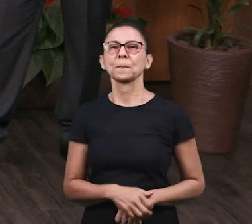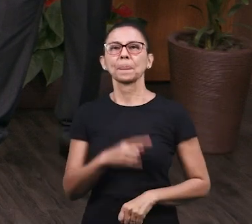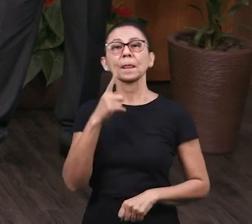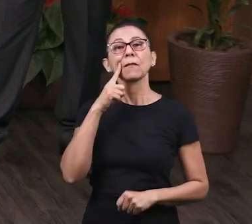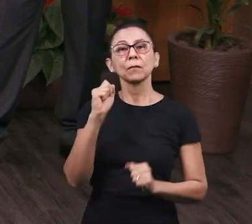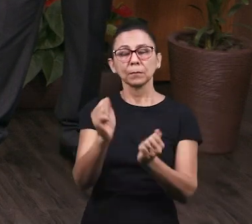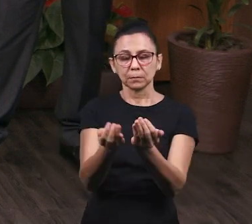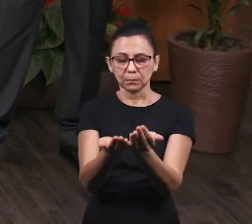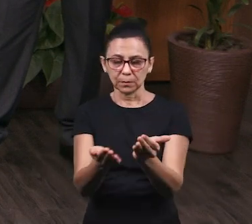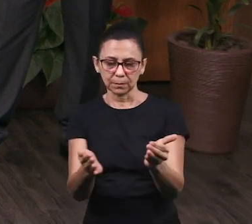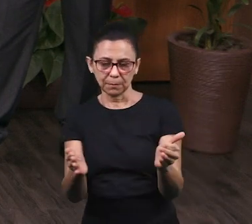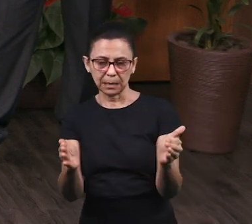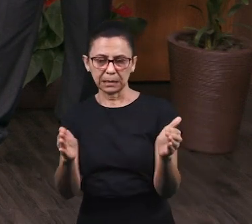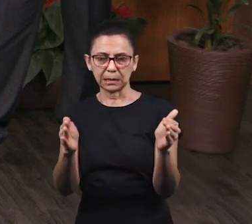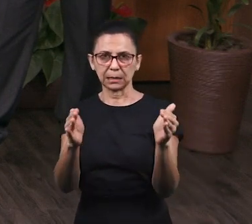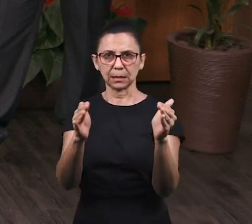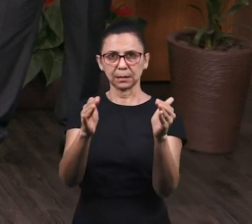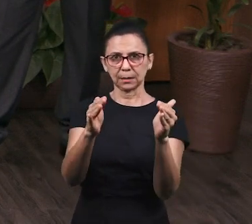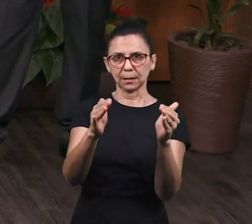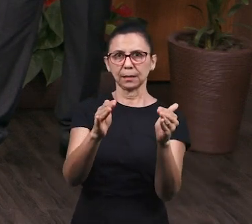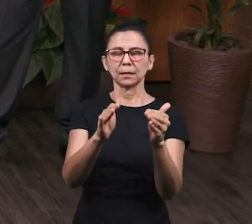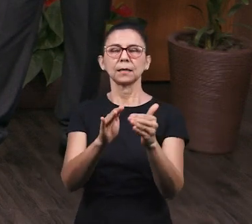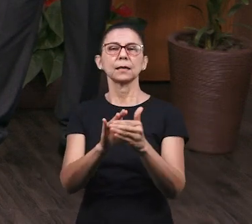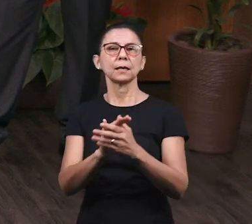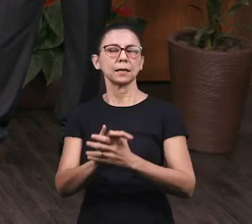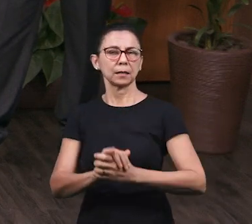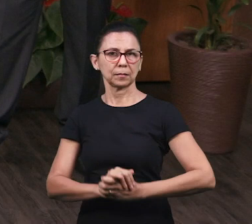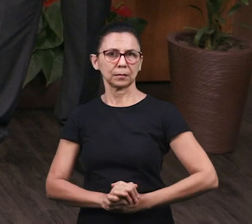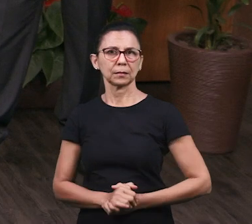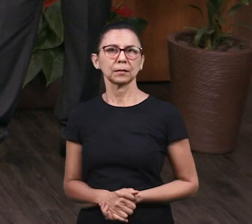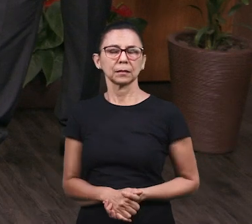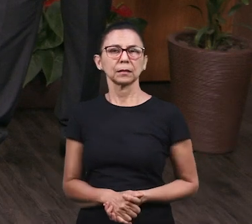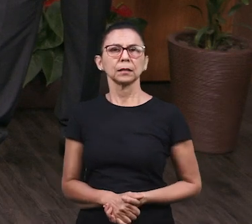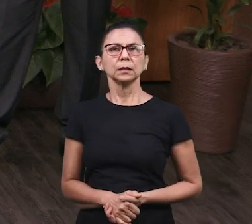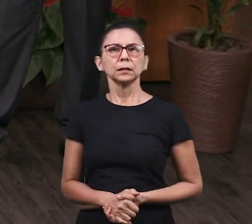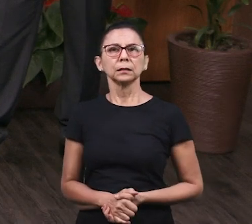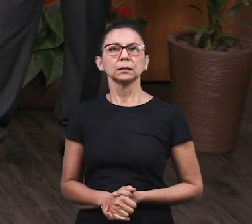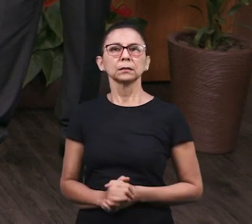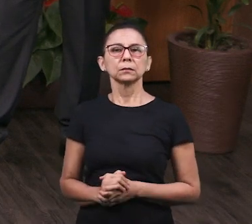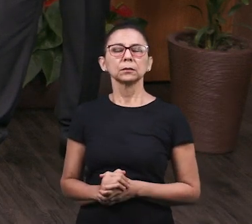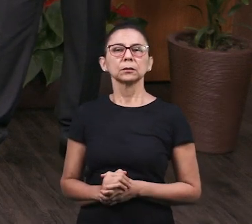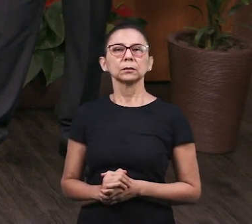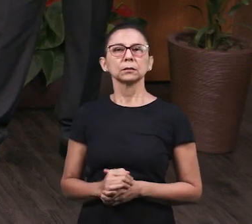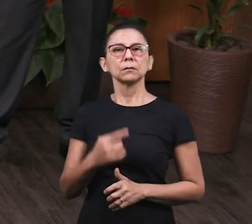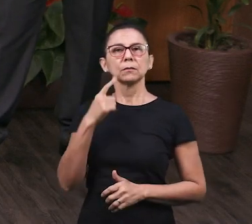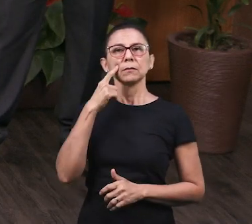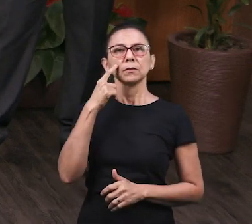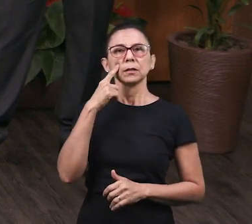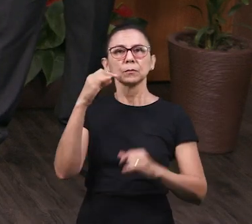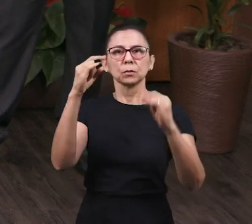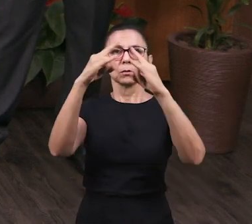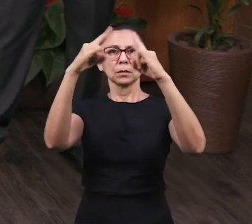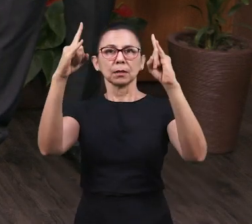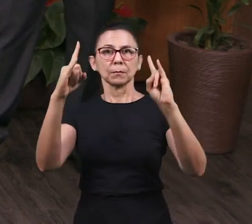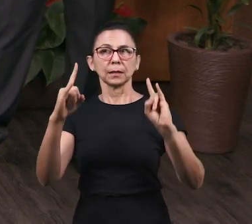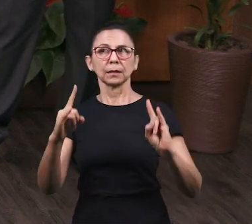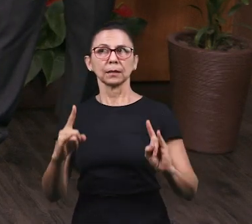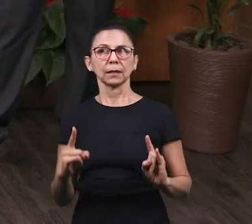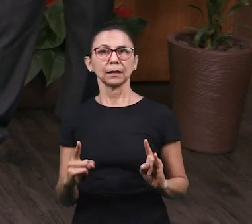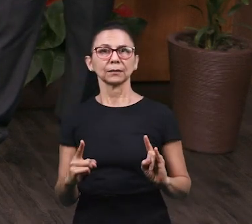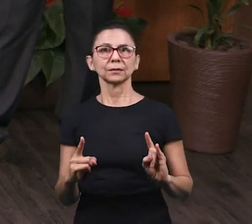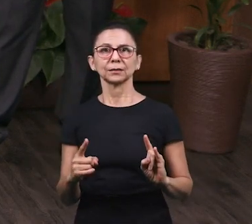donnons, nous entrons davantage dans la parole de Dieu et spécifiquement dans le tabernacle. Les